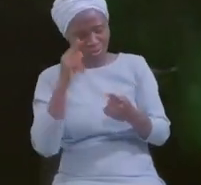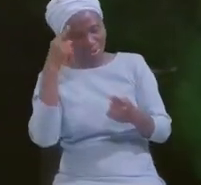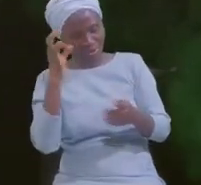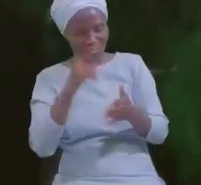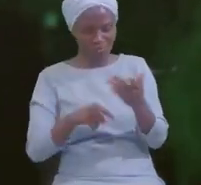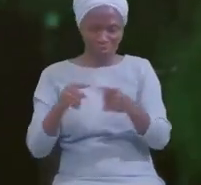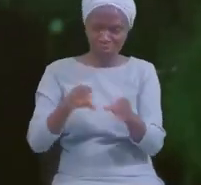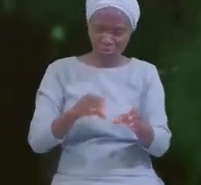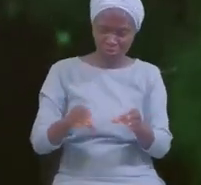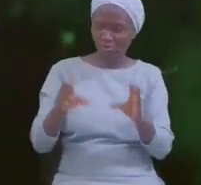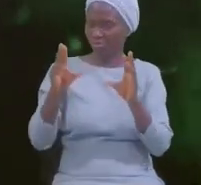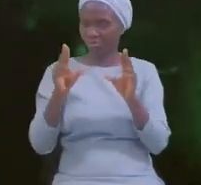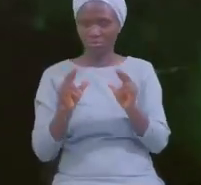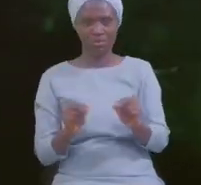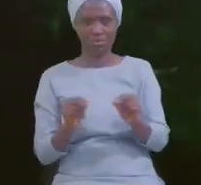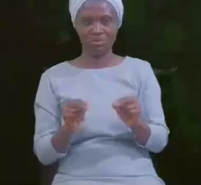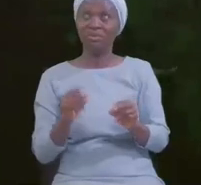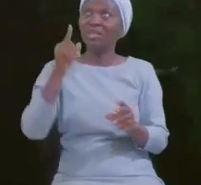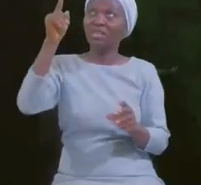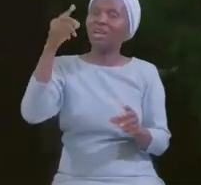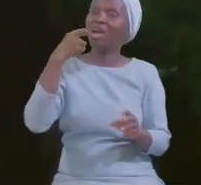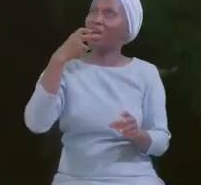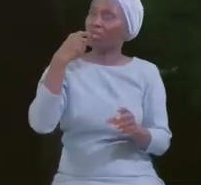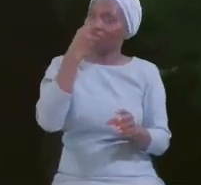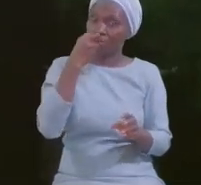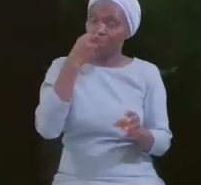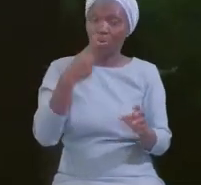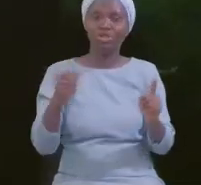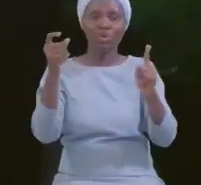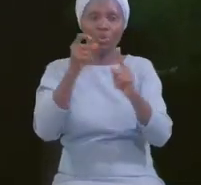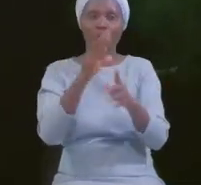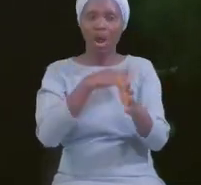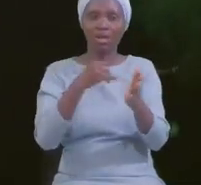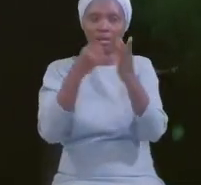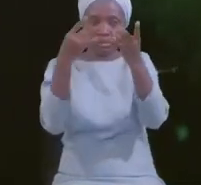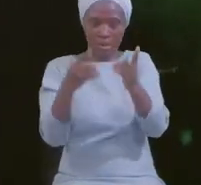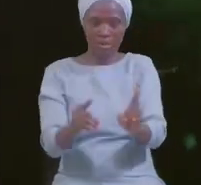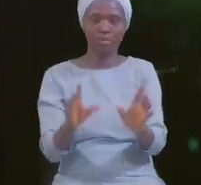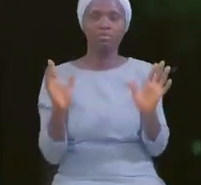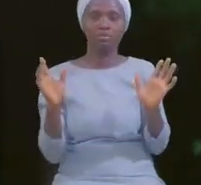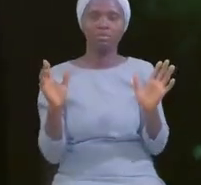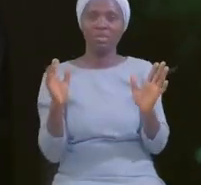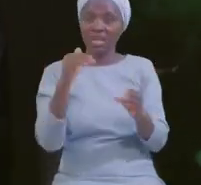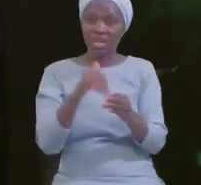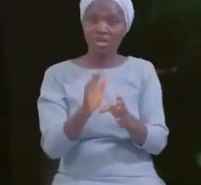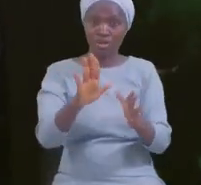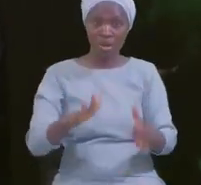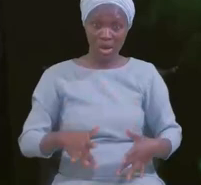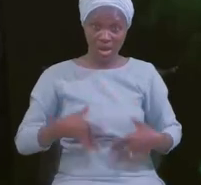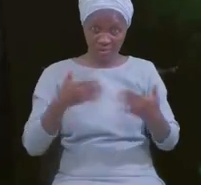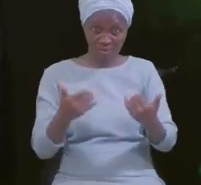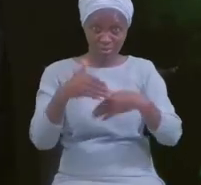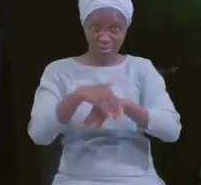évolution. Il a seulement parlé et la chose est faite. Et dans votre vie ce soir, il va parler